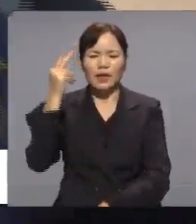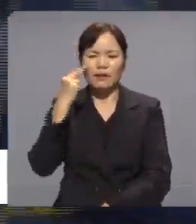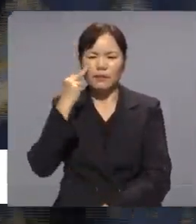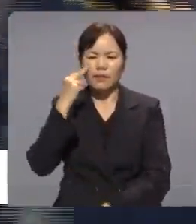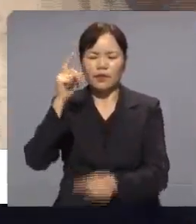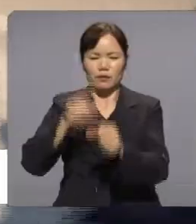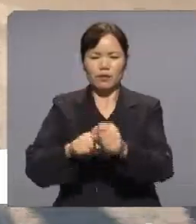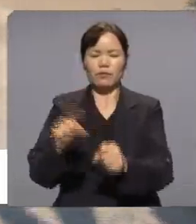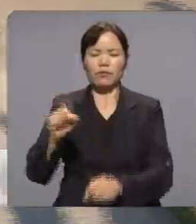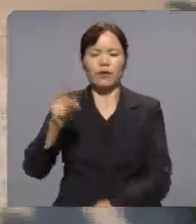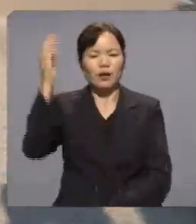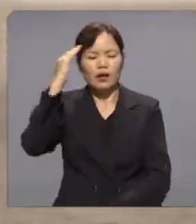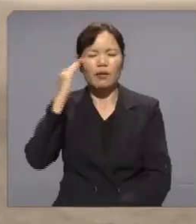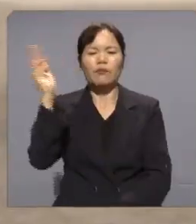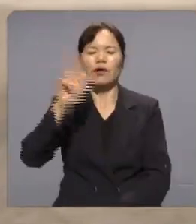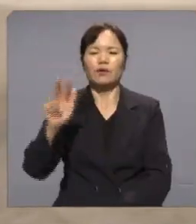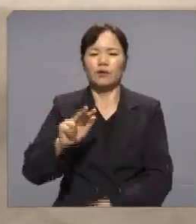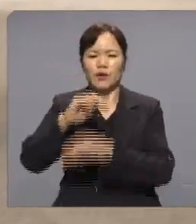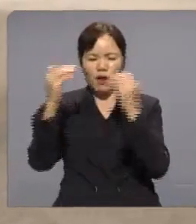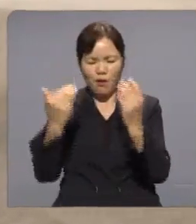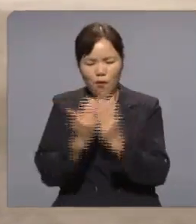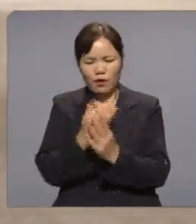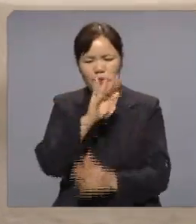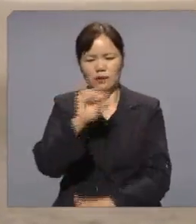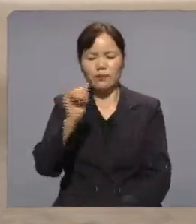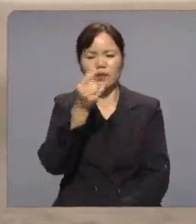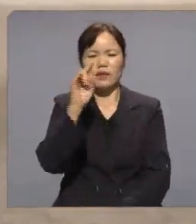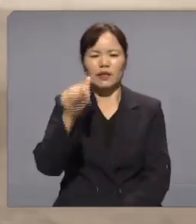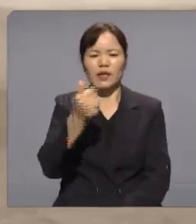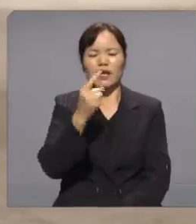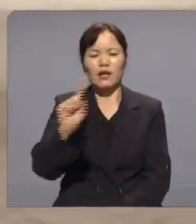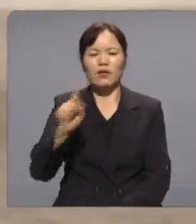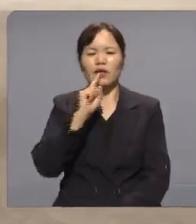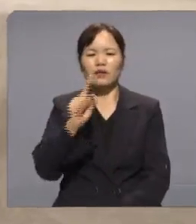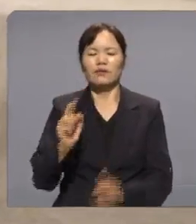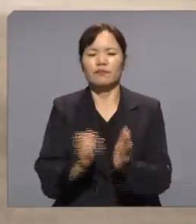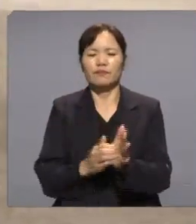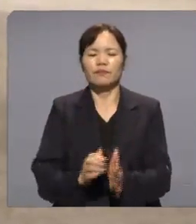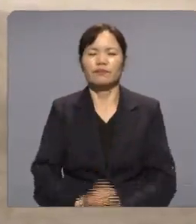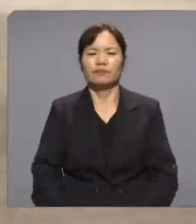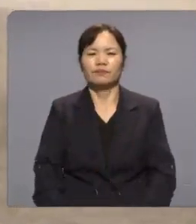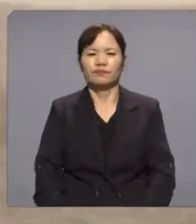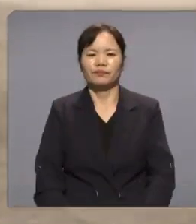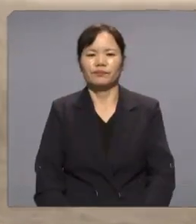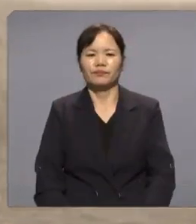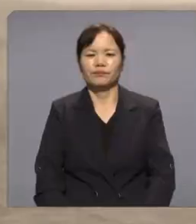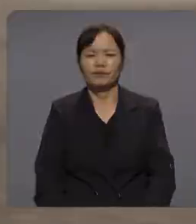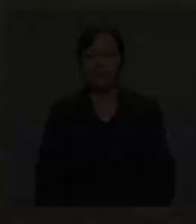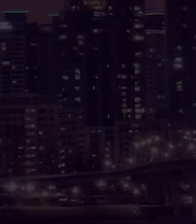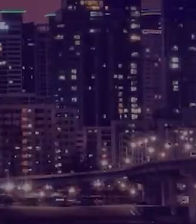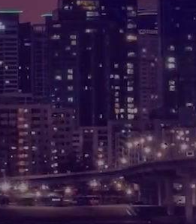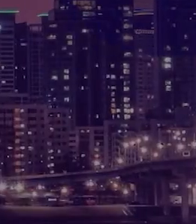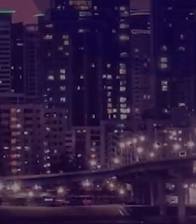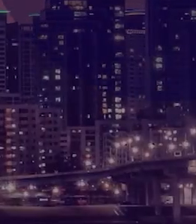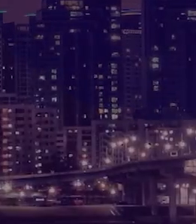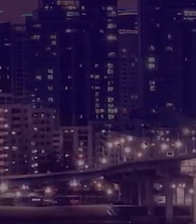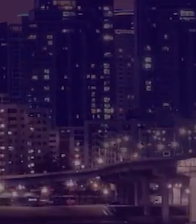목표는 한반도의 완전한 비핵화라고 강조했습니다. OBS 뉴스 김용재입니다.